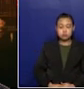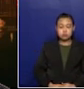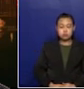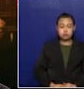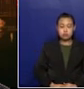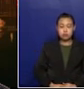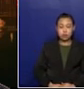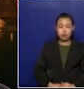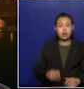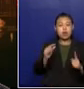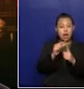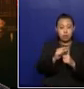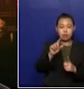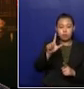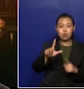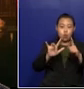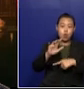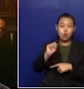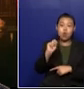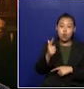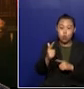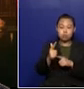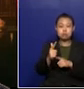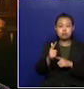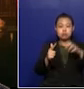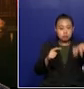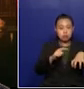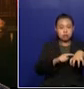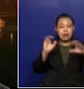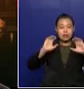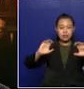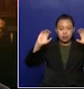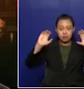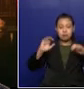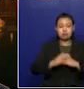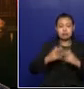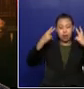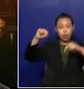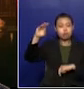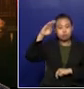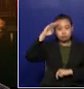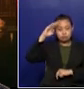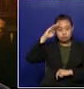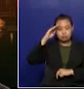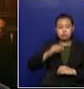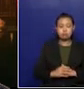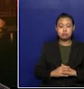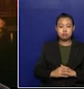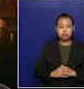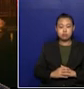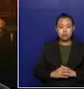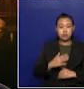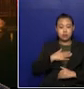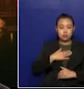อยู่ปรากฏคำนี้แล้วปรากฏในสมัยของรัฐบาลที่ชื่อพลเอกประยุทธ์จันทร์โอชาผมพู